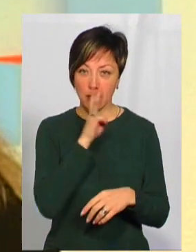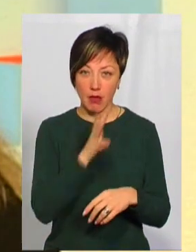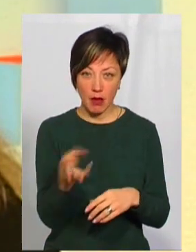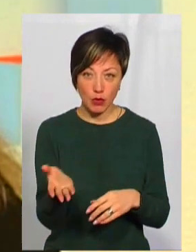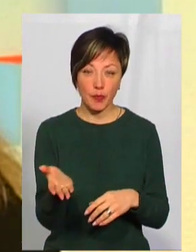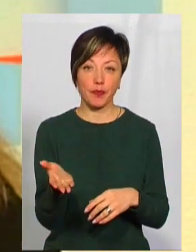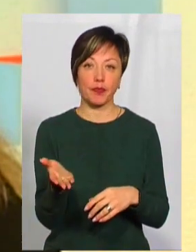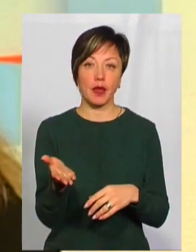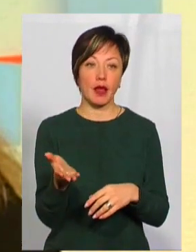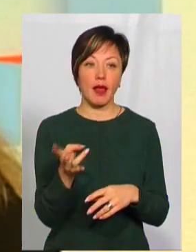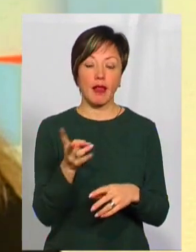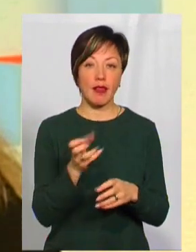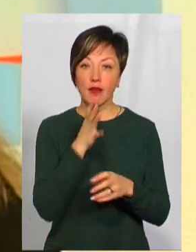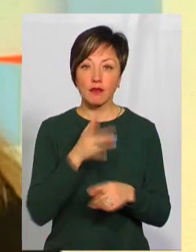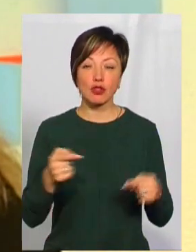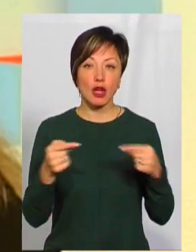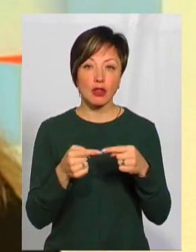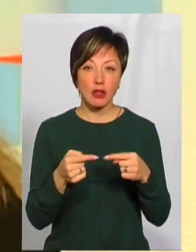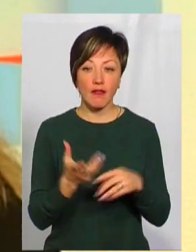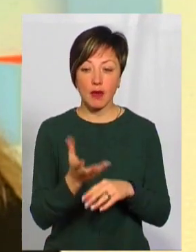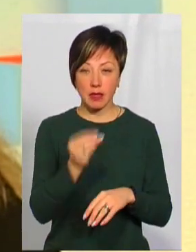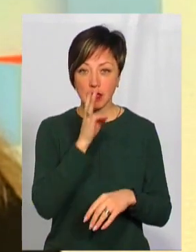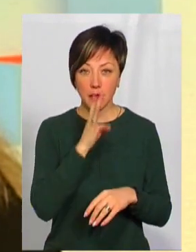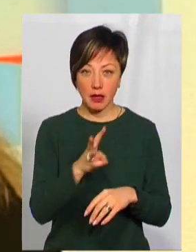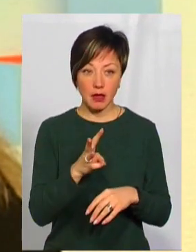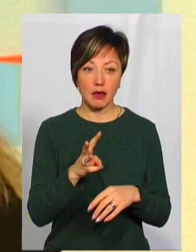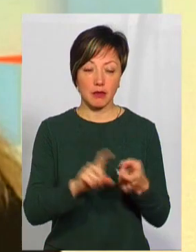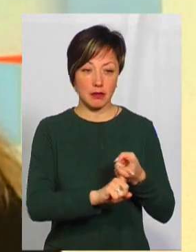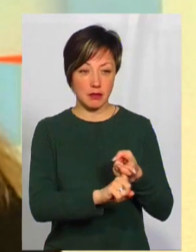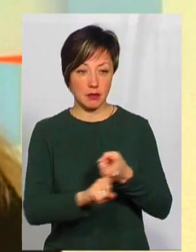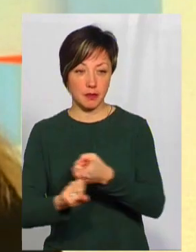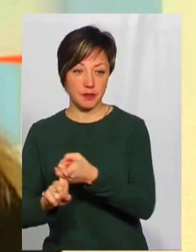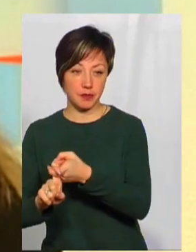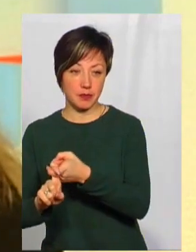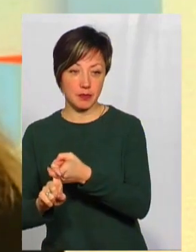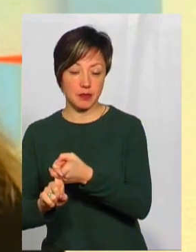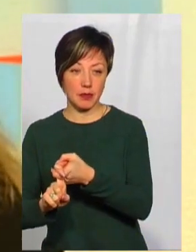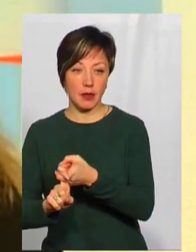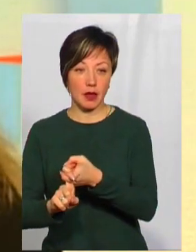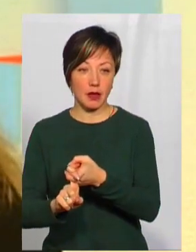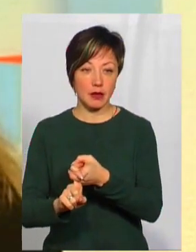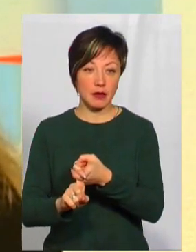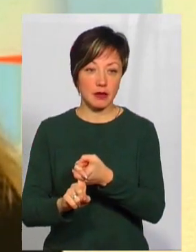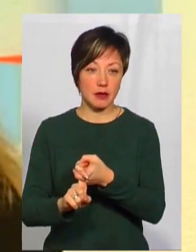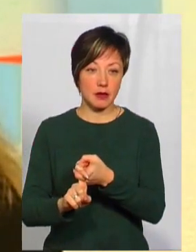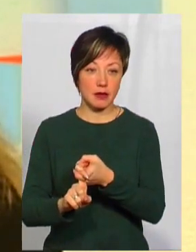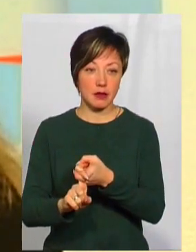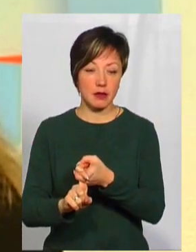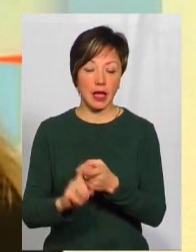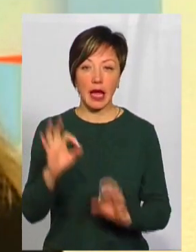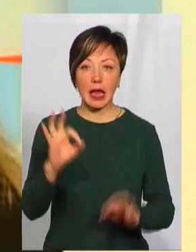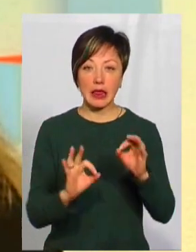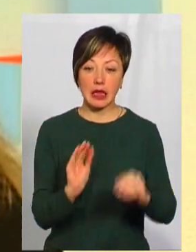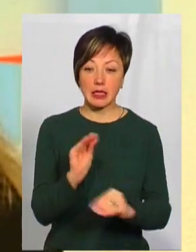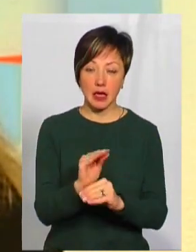заробітну плату. Невчасно виплачена заробітна плата притягує до себе